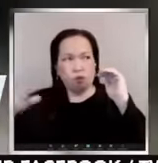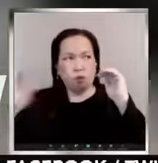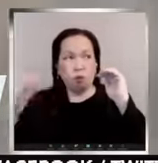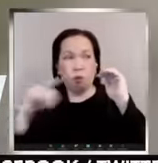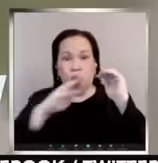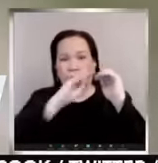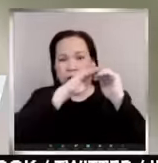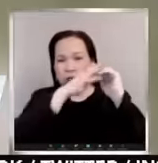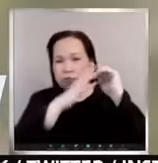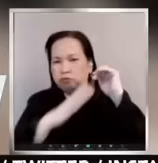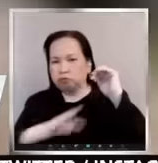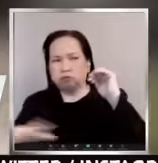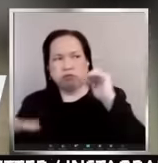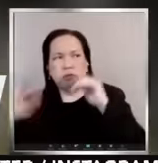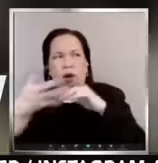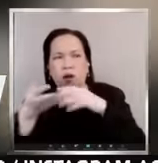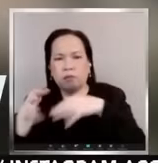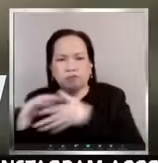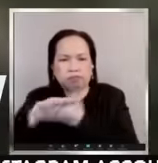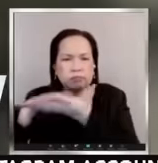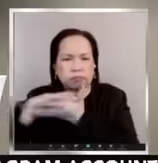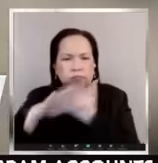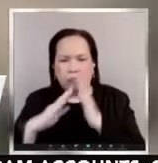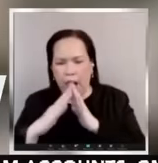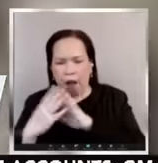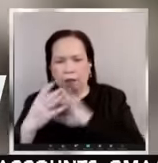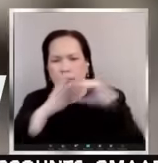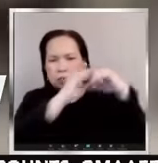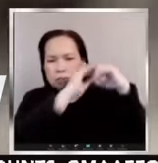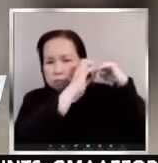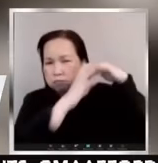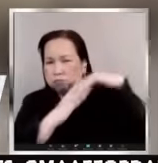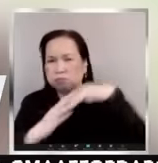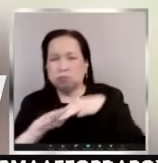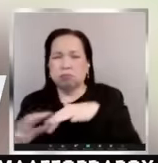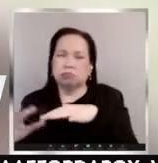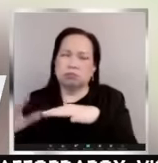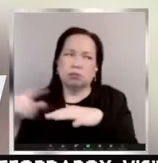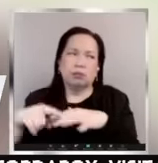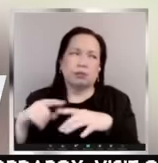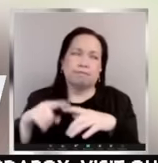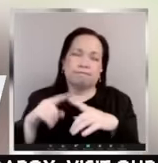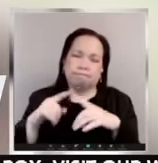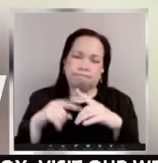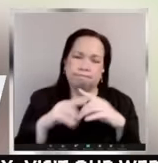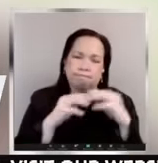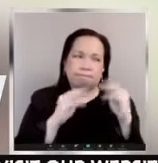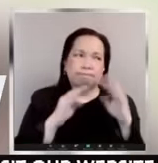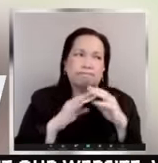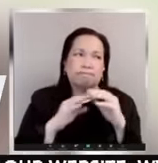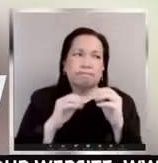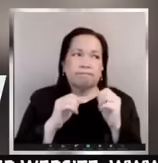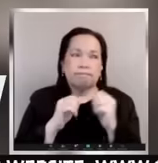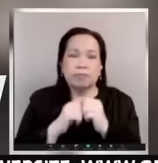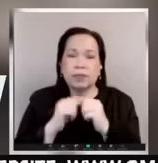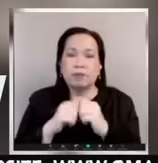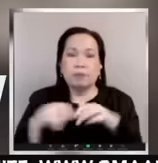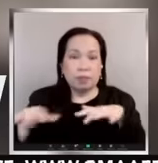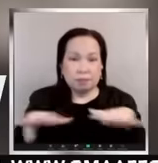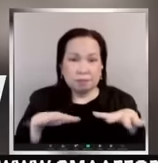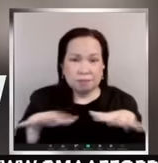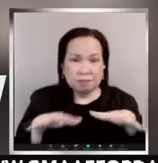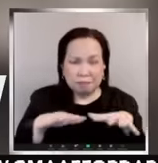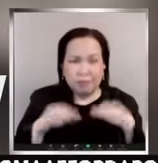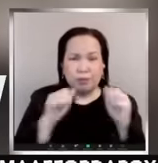humalo o matabunan ng lupang bumulusok papunta sa paanan ng bundok. Kasabayan ng 6.8 magnitude quake